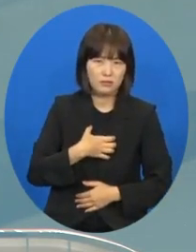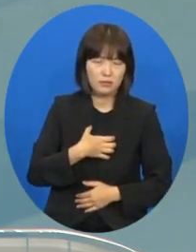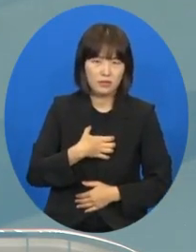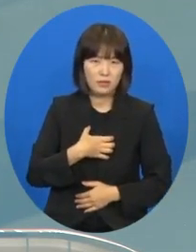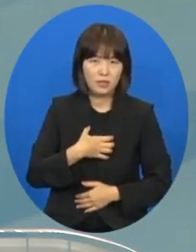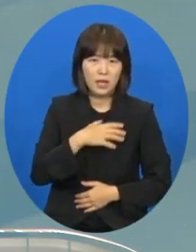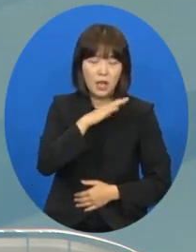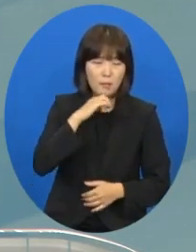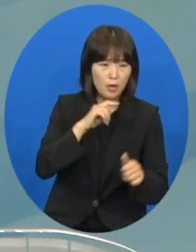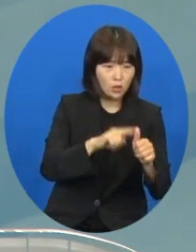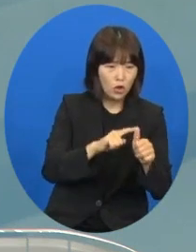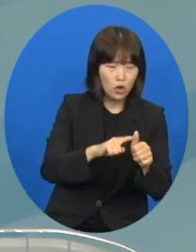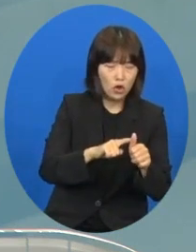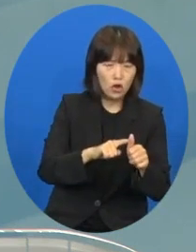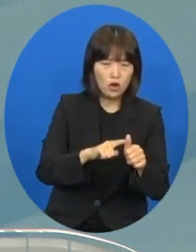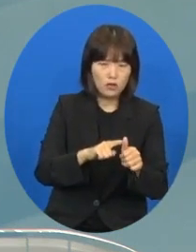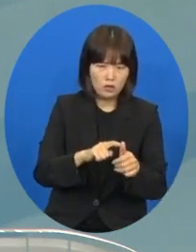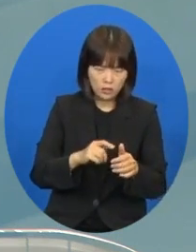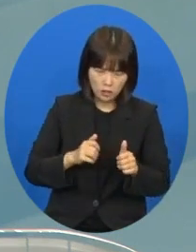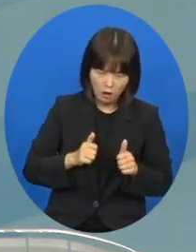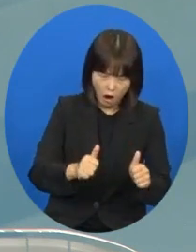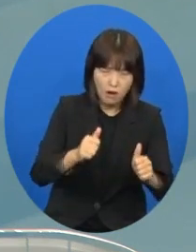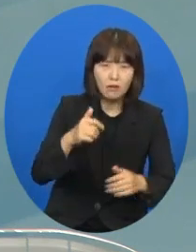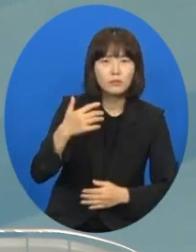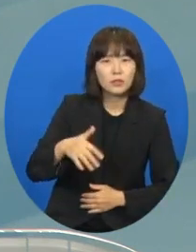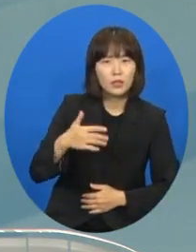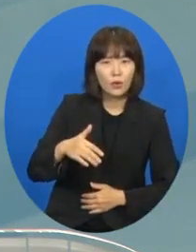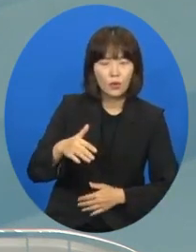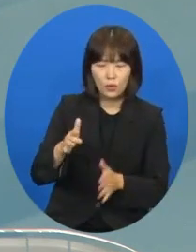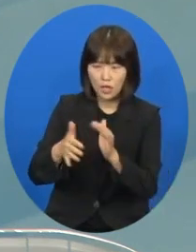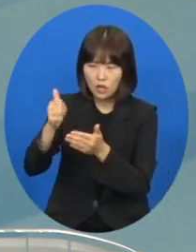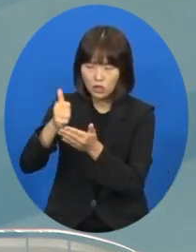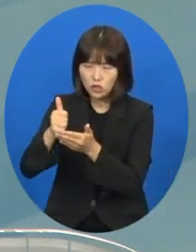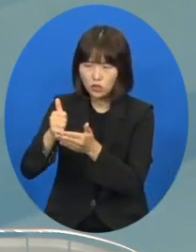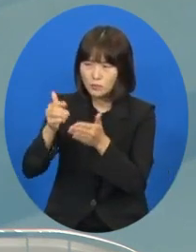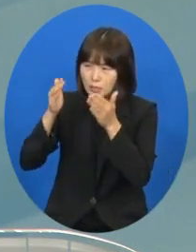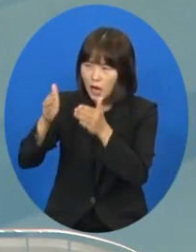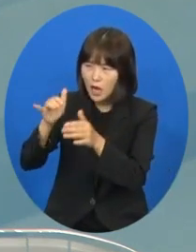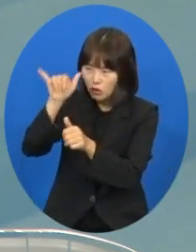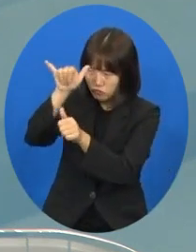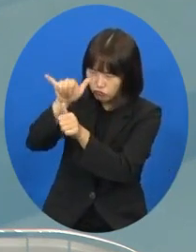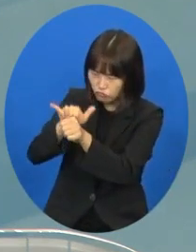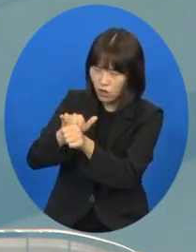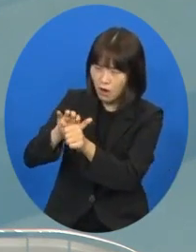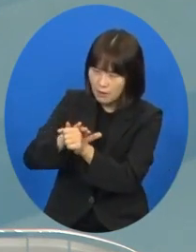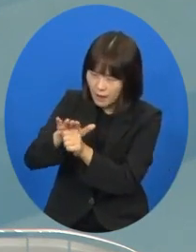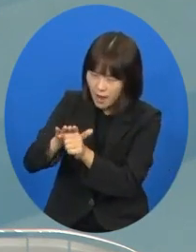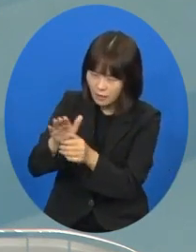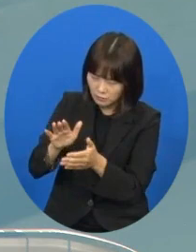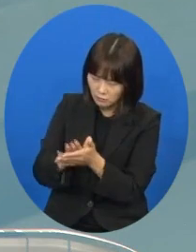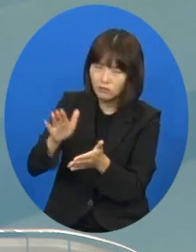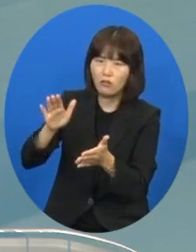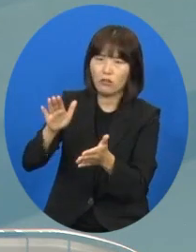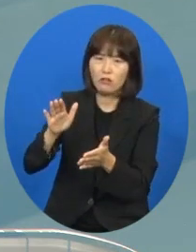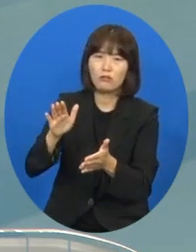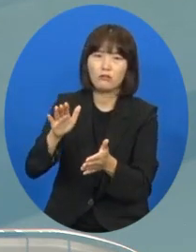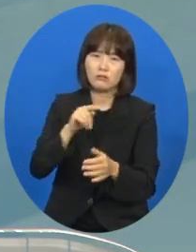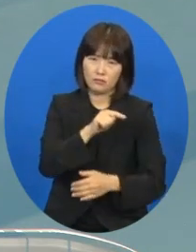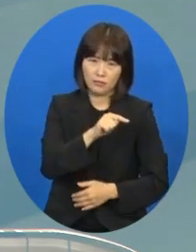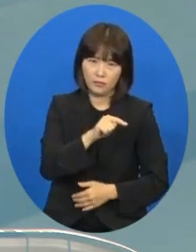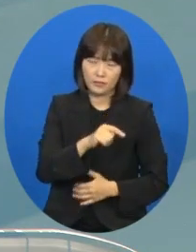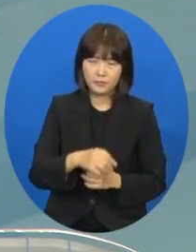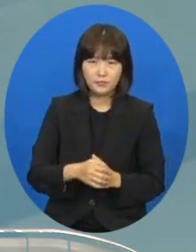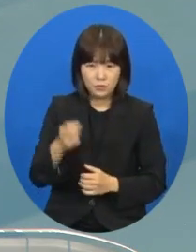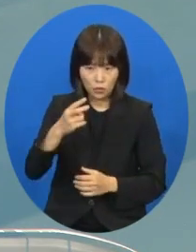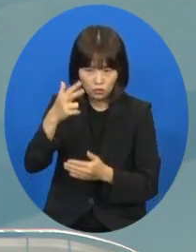베드로는 열정도 대단하고 그리고 예수님을 향한 충성심도 사랑도 뜨거웠어요. 심지어